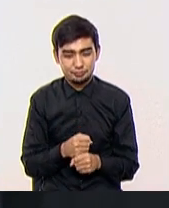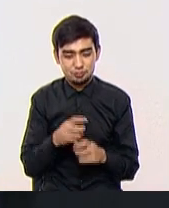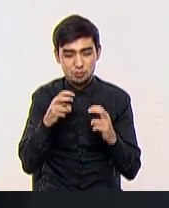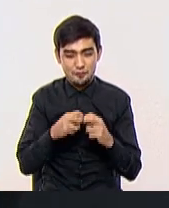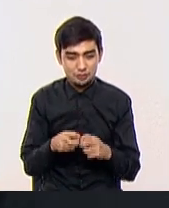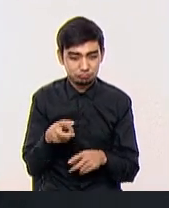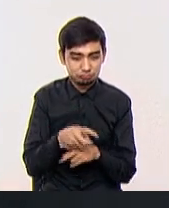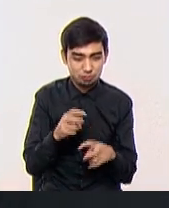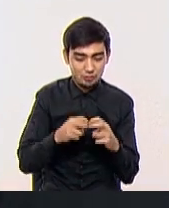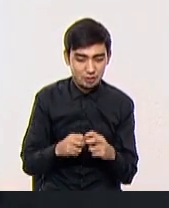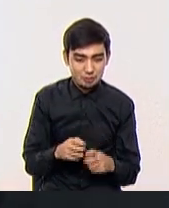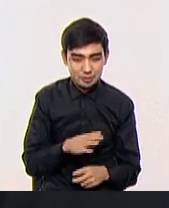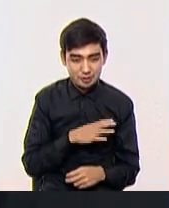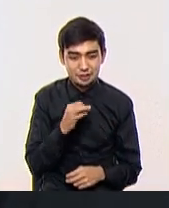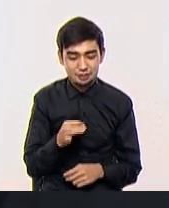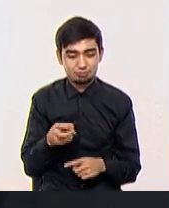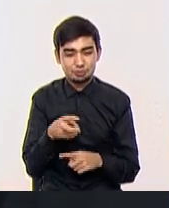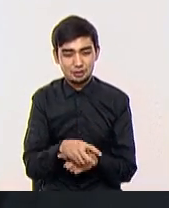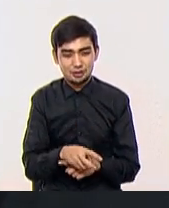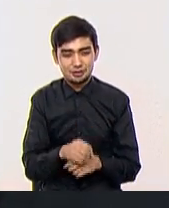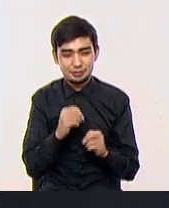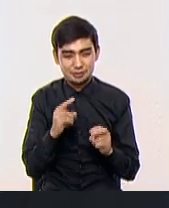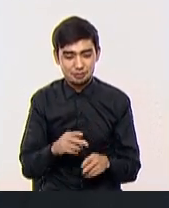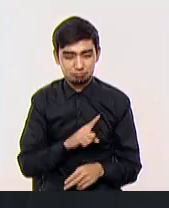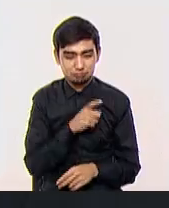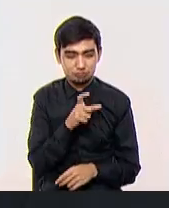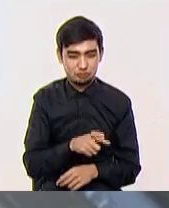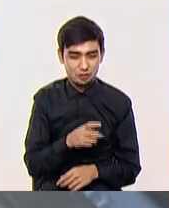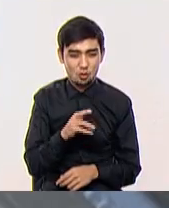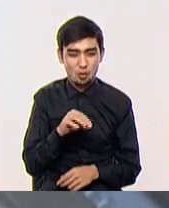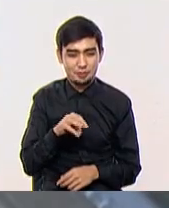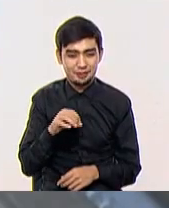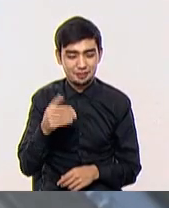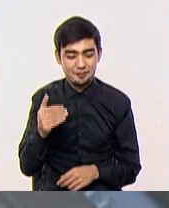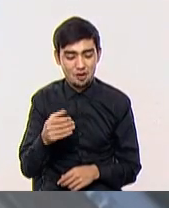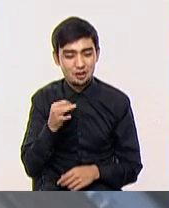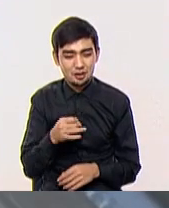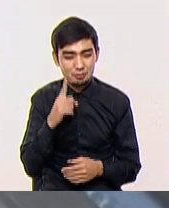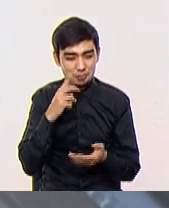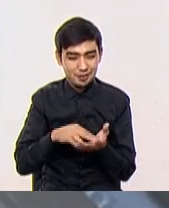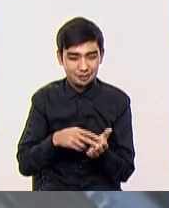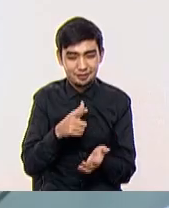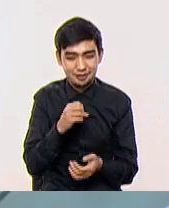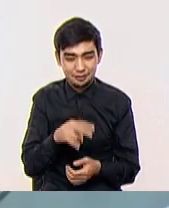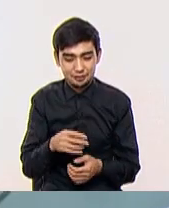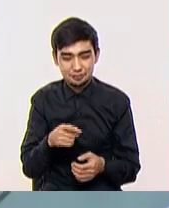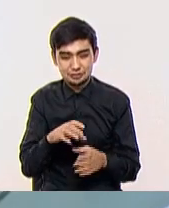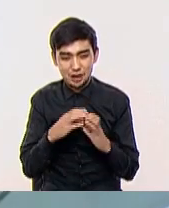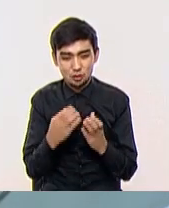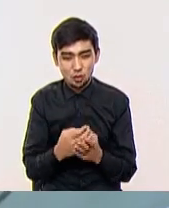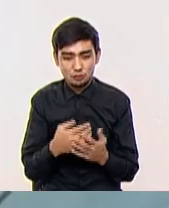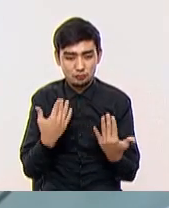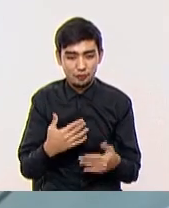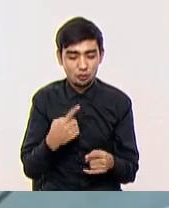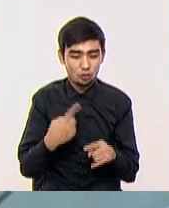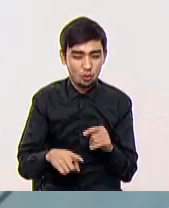была проверка. Приезжал специалист с комитетом. Оказалось, что по генплану ничего, кроме стадиона, здесь быть не